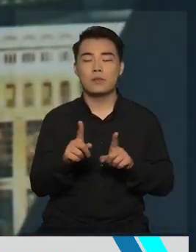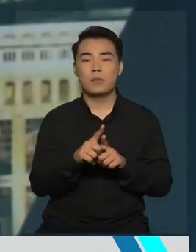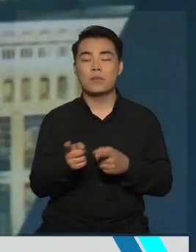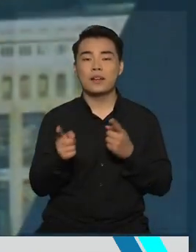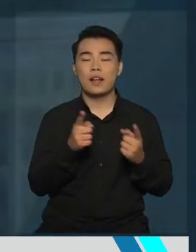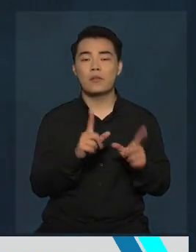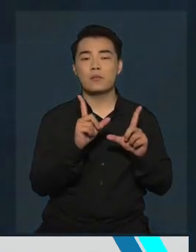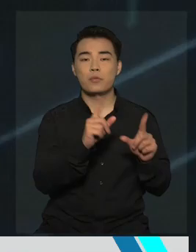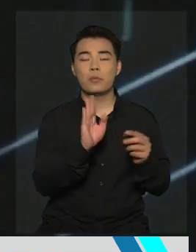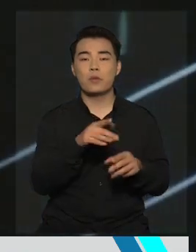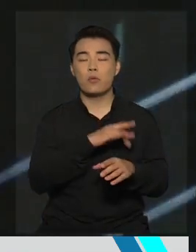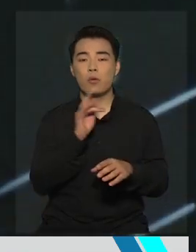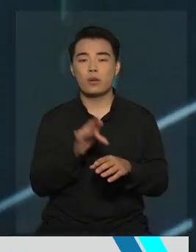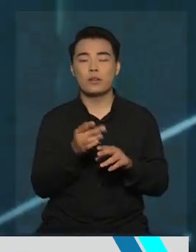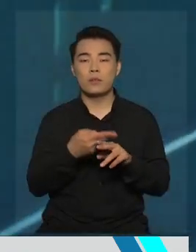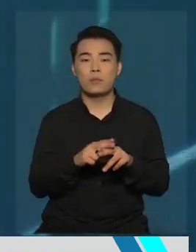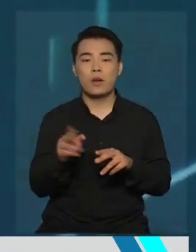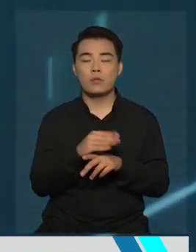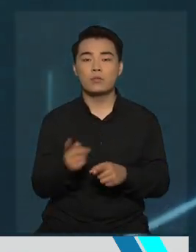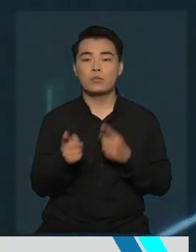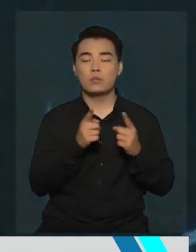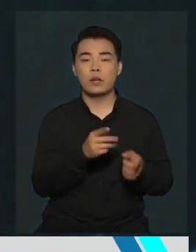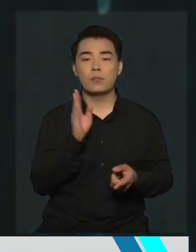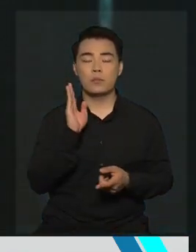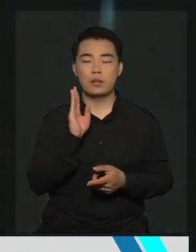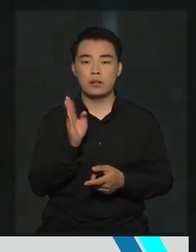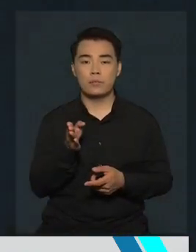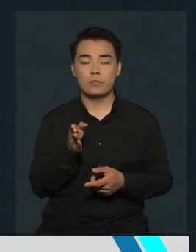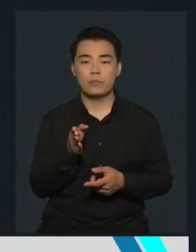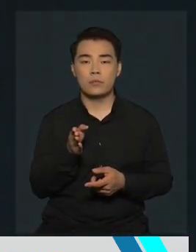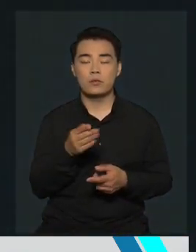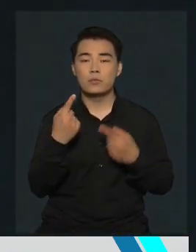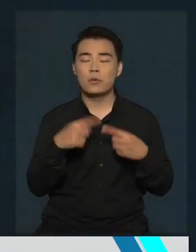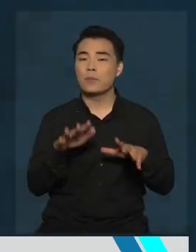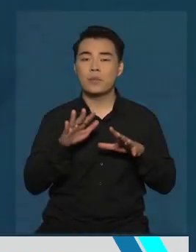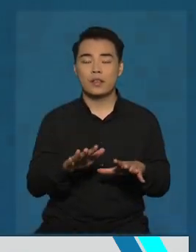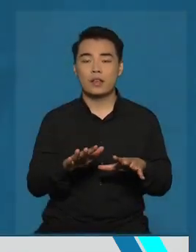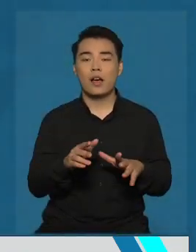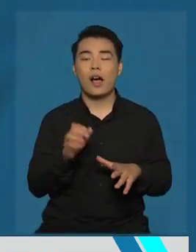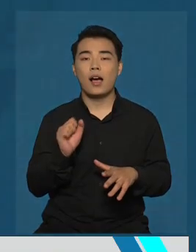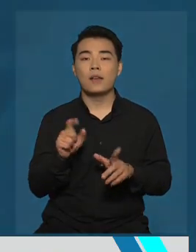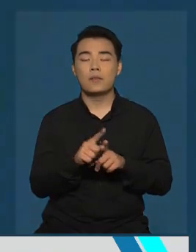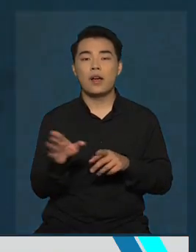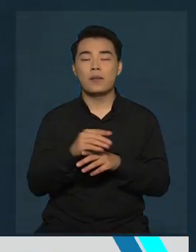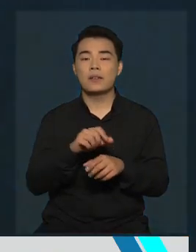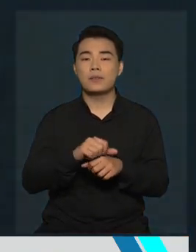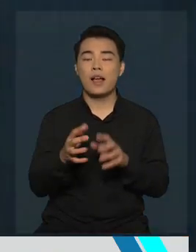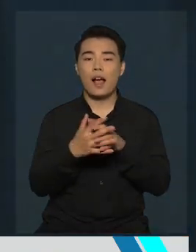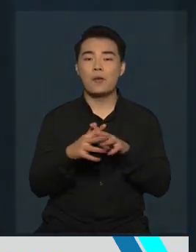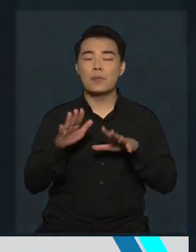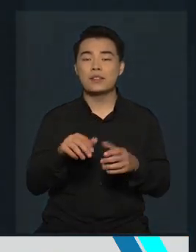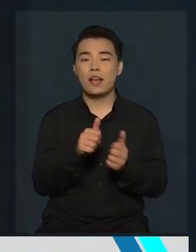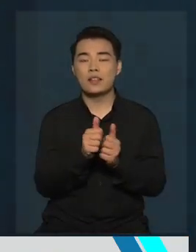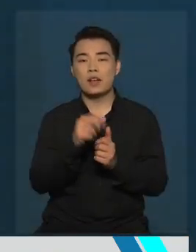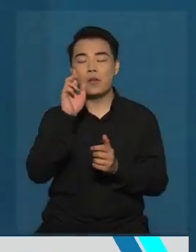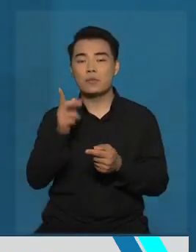миграции. Там миграция в основном идет в город, то есть в другую местность, а для приграничных миграция в соседнее